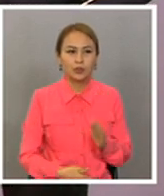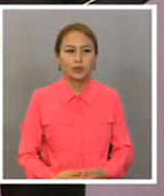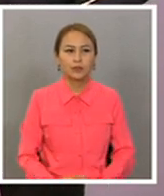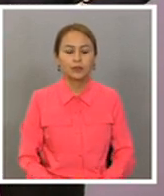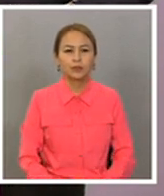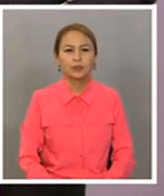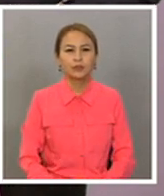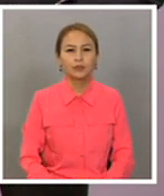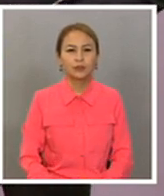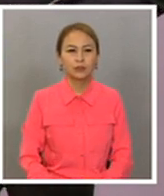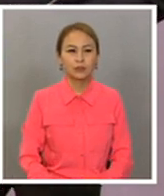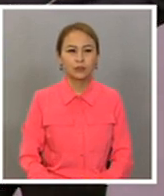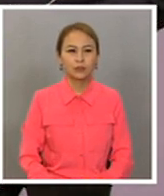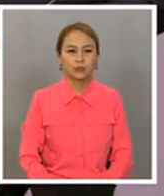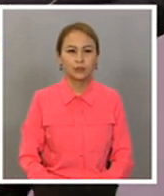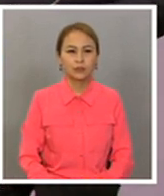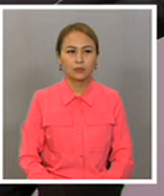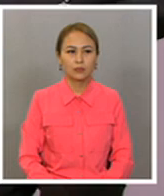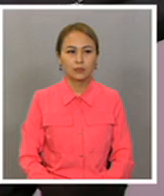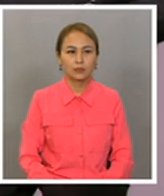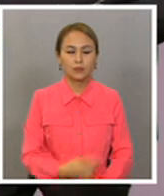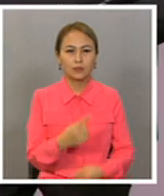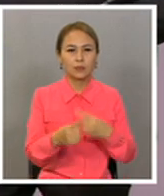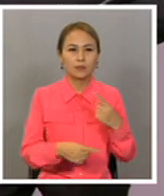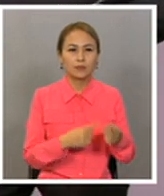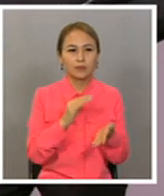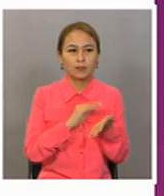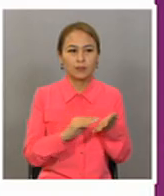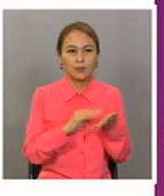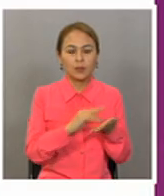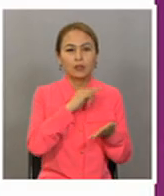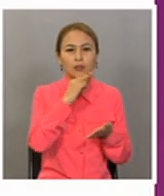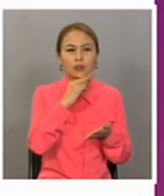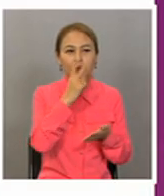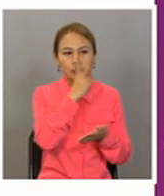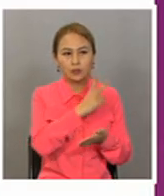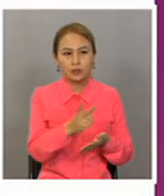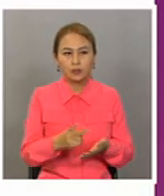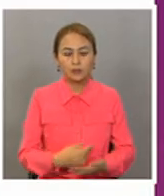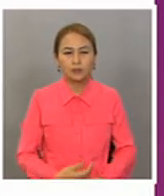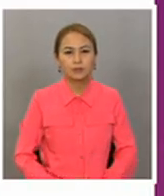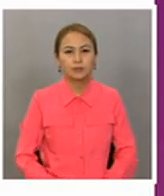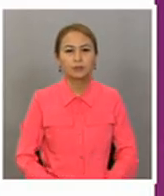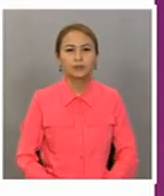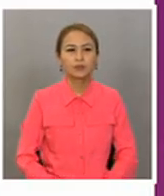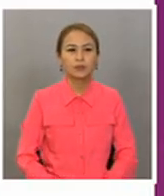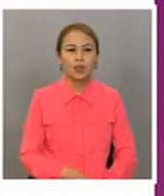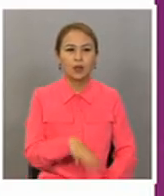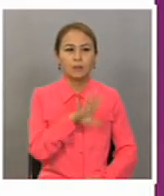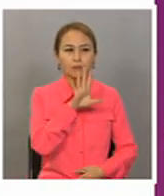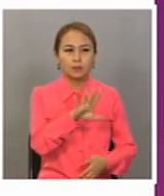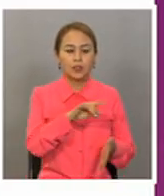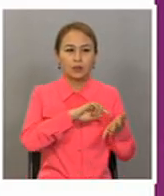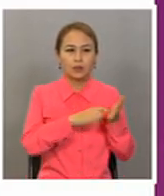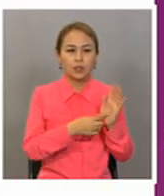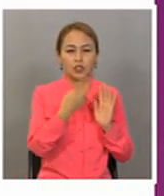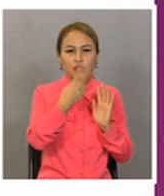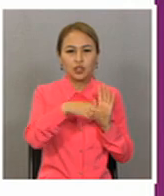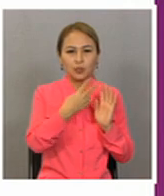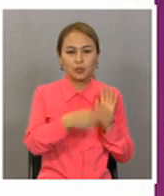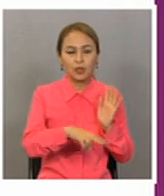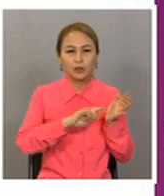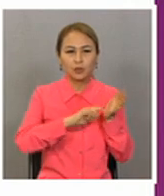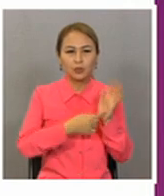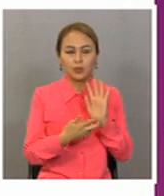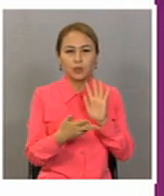480-ге тең. Келесі өрнекке назар аударыңдар. 5 пен 20 мен